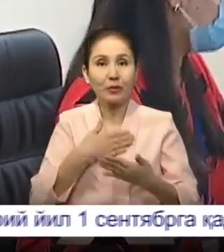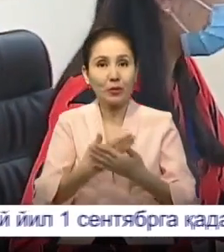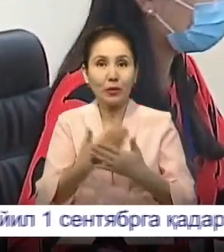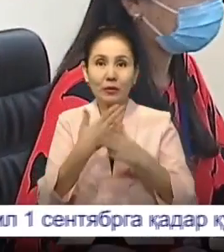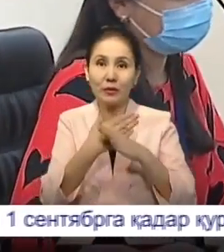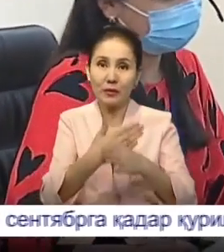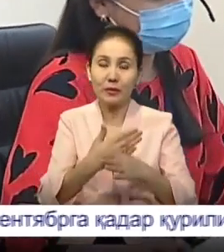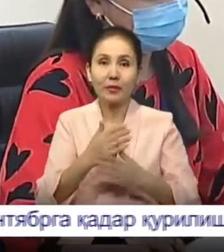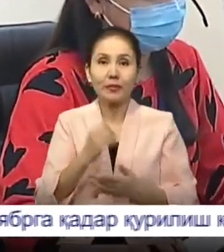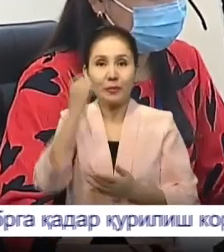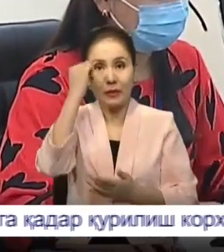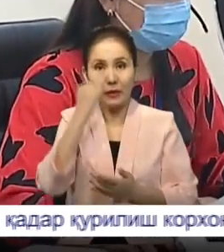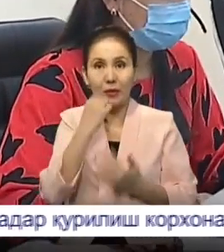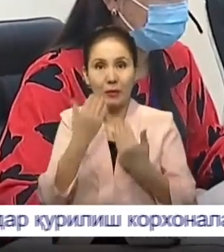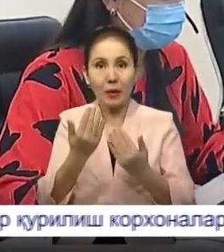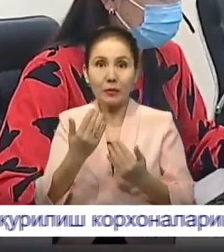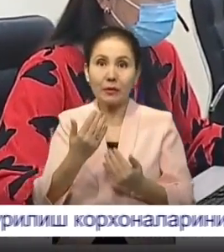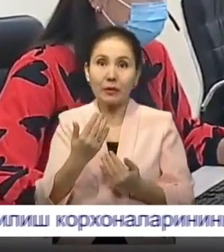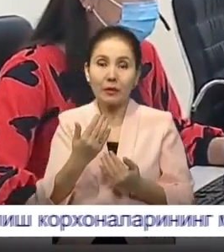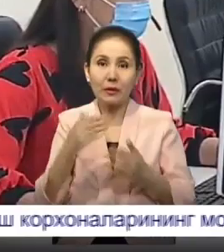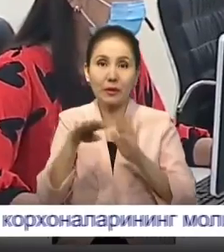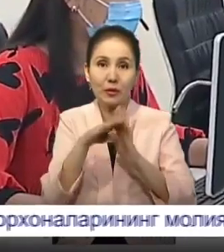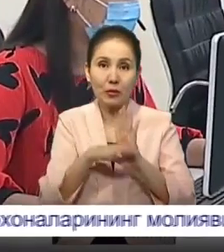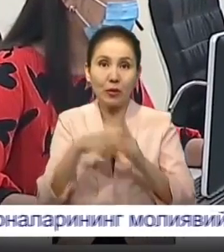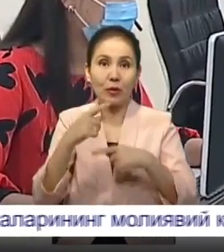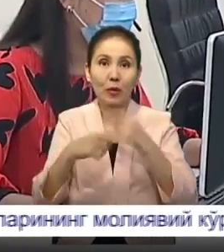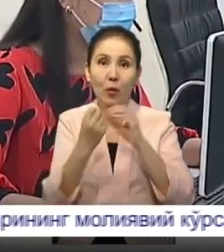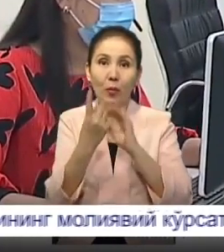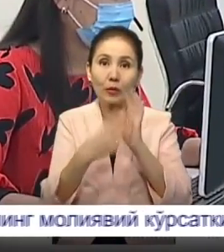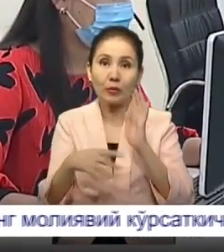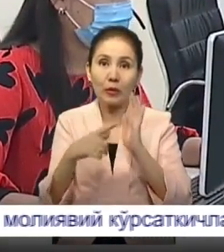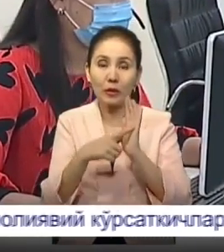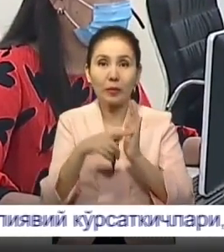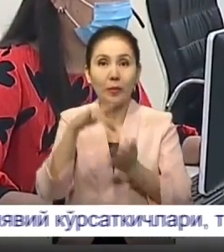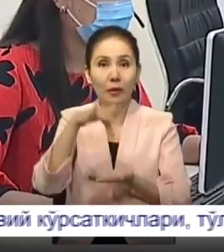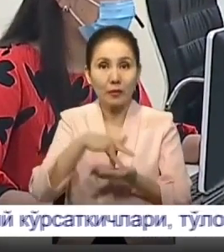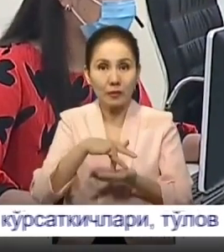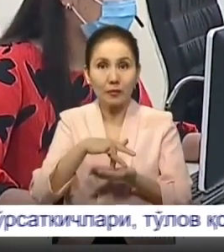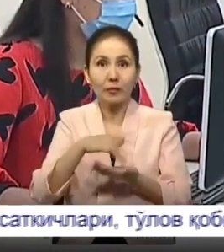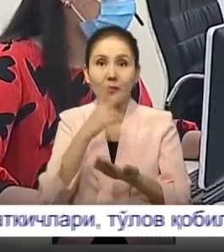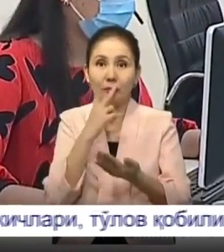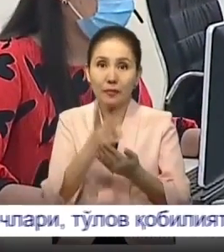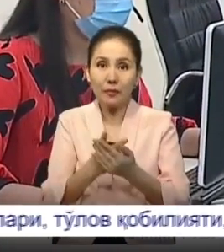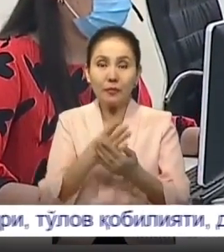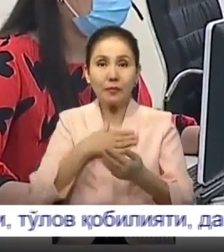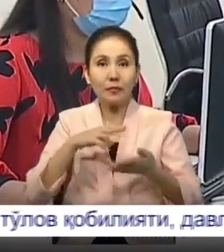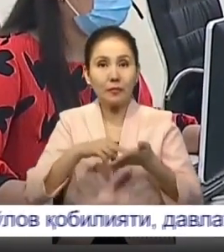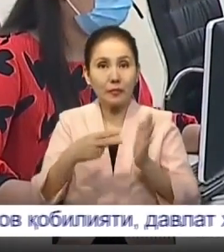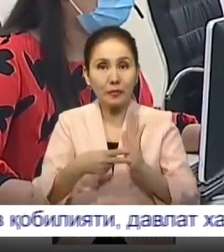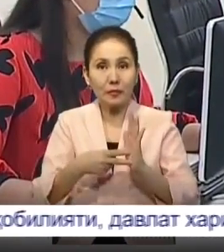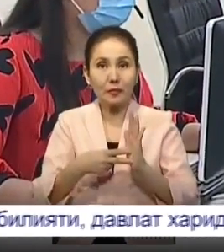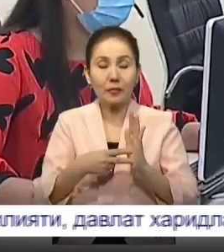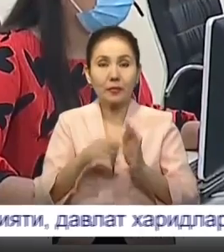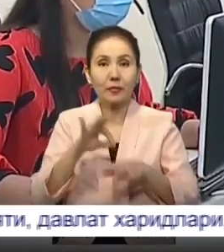davom eting. Minnatdorlik bildiramiz va biz dasturlarimiz orqali 1197 markazi faoliyatiga nazar tashlash davom etamiz. Bizning rejalarimizda